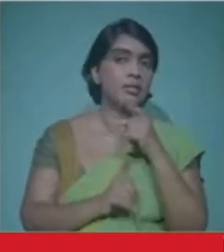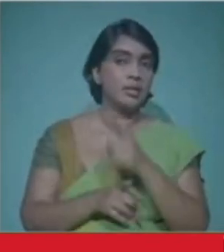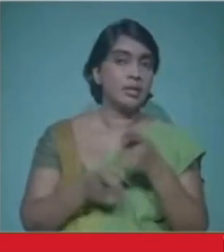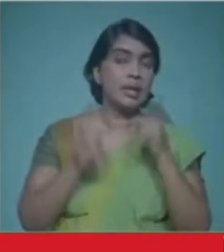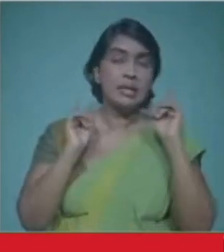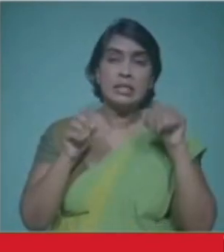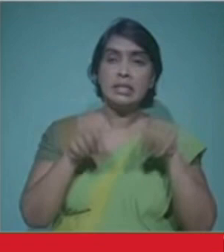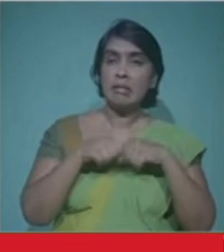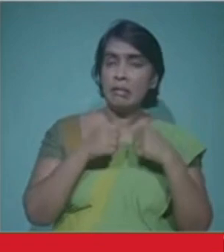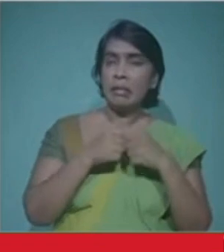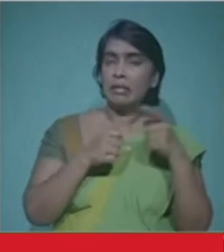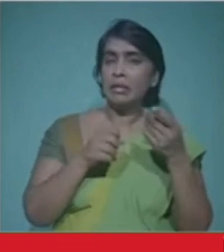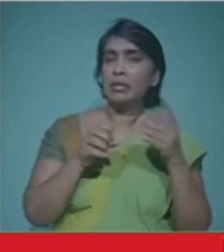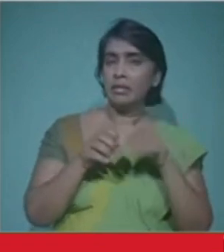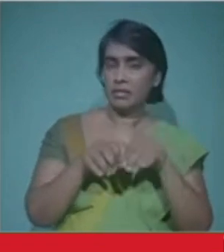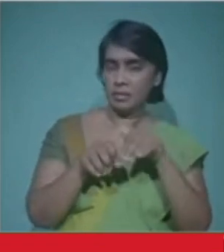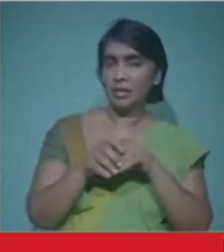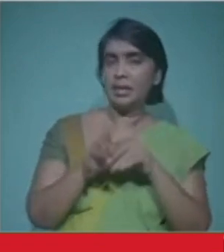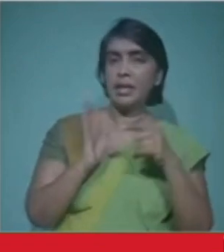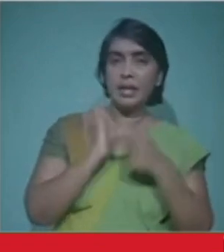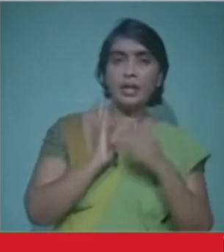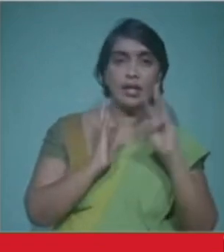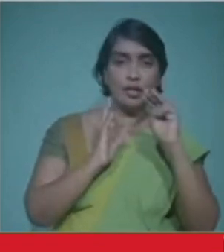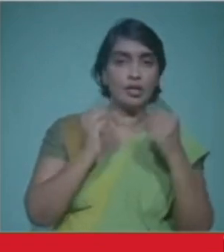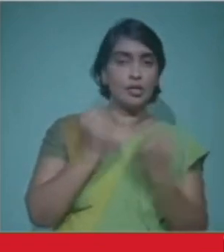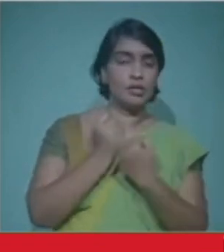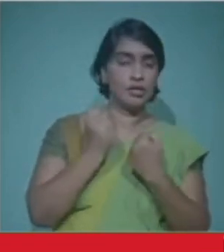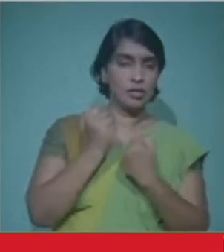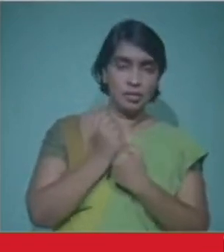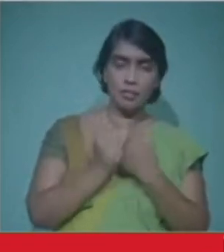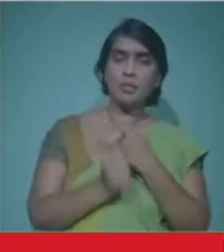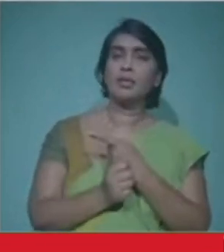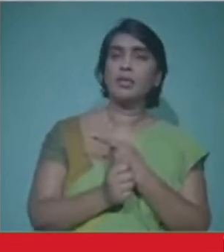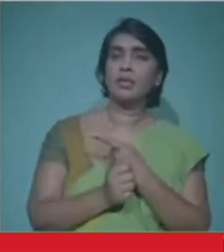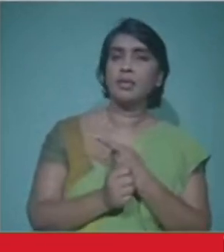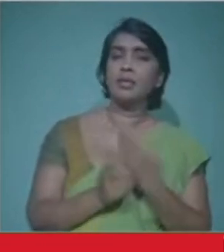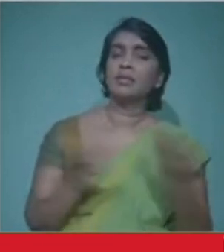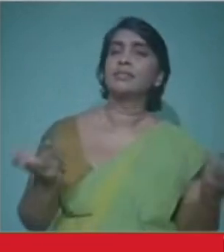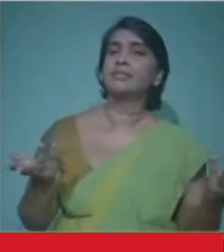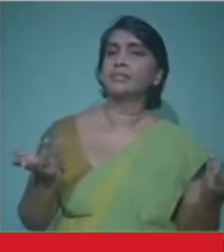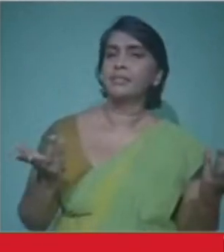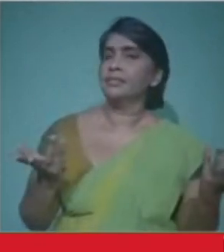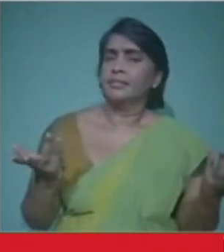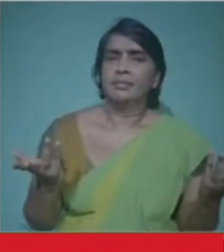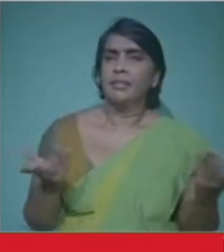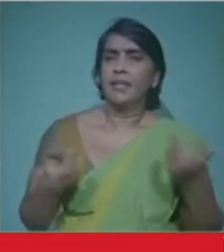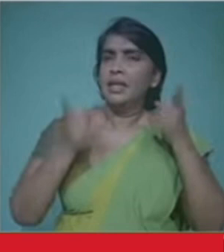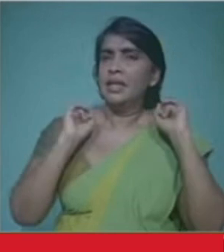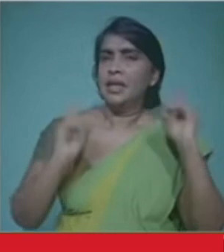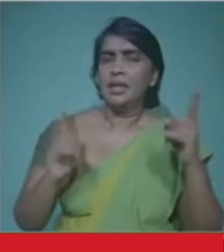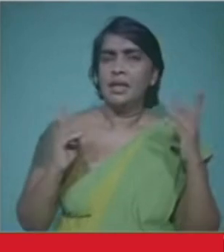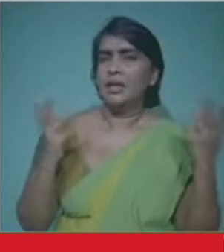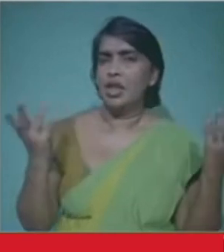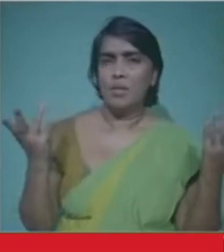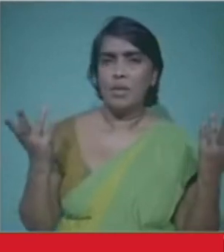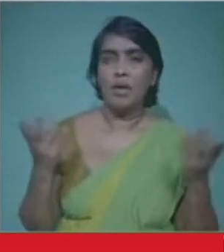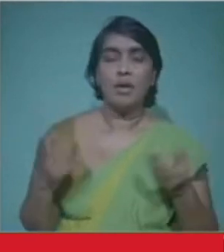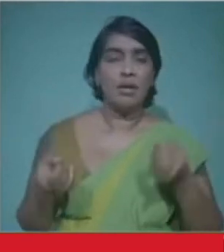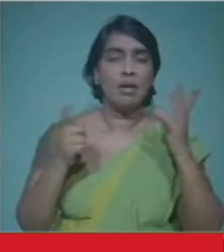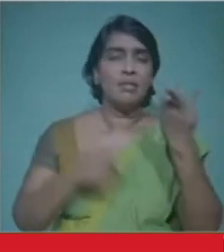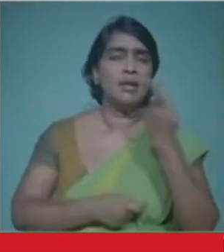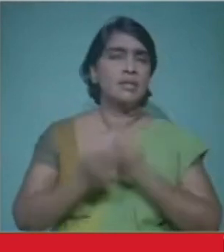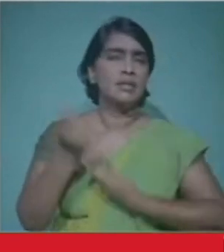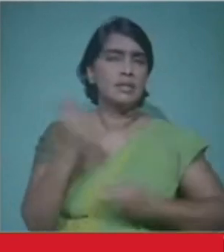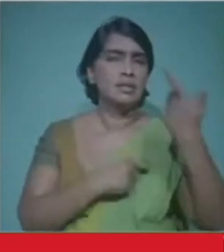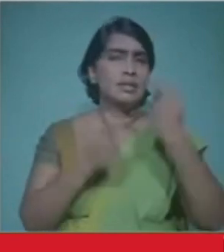ගේමින් කම්පැනි හතරක් අපේ T20 එකට ස්පොන්සර් කරනවා. ඉතින් මොකද්ද වෙන්නේ අපේ ක්‍රීඩාවට? අපේ ක්‍රීඩකයෝ අලෙවි වෙනවා